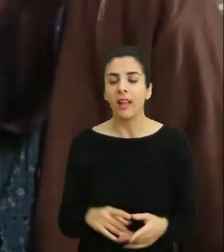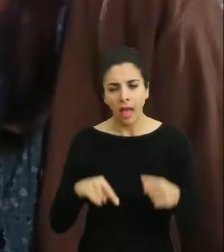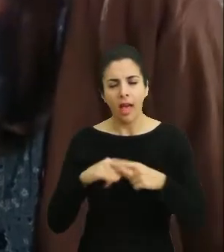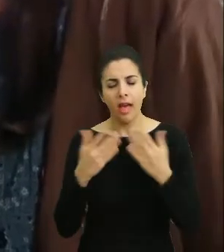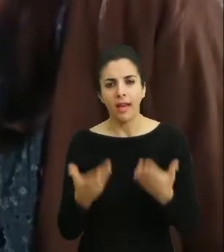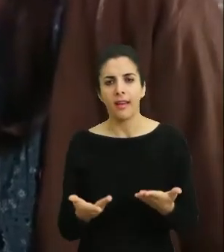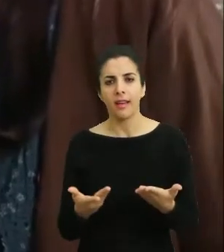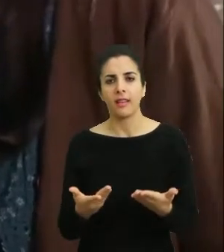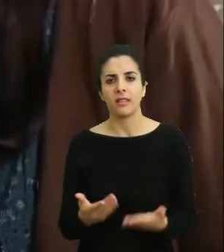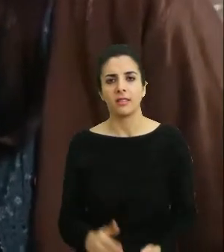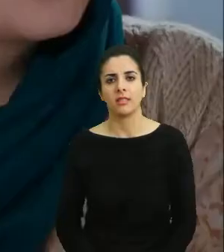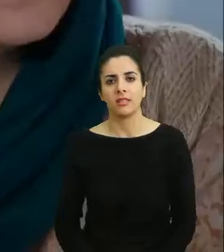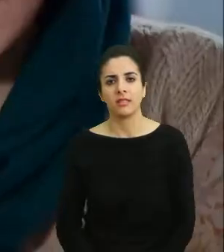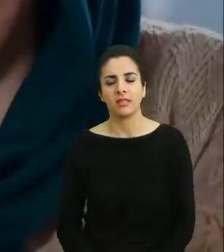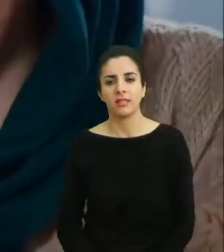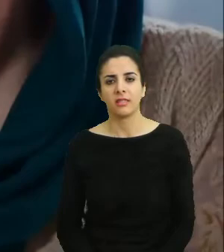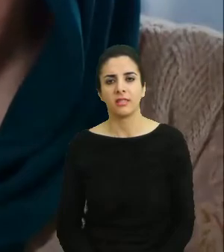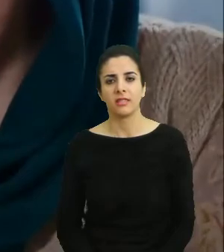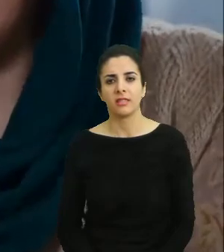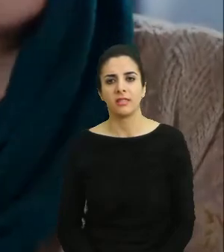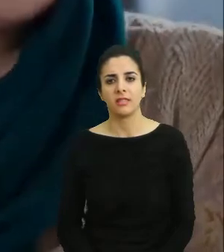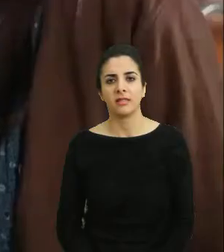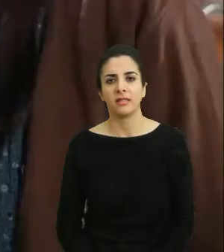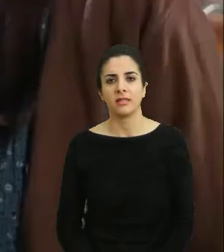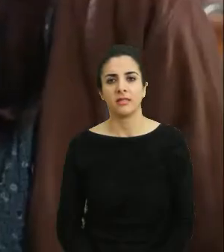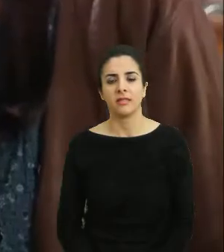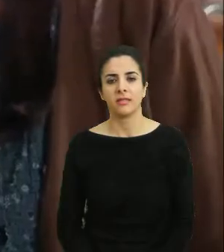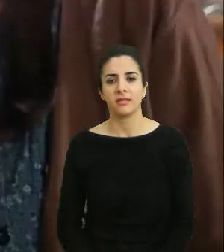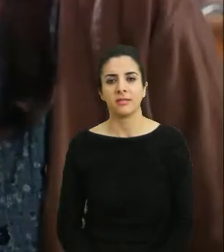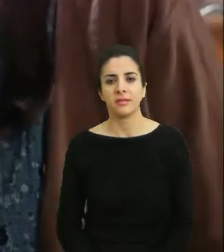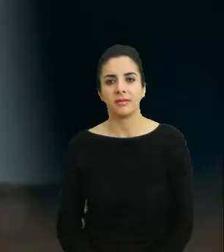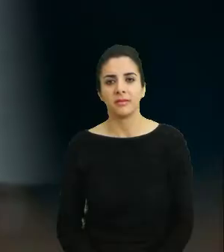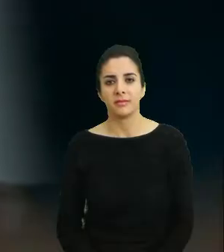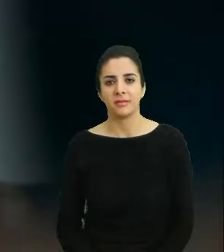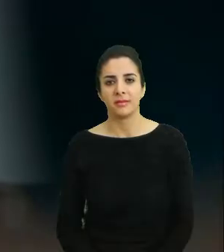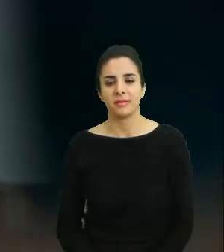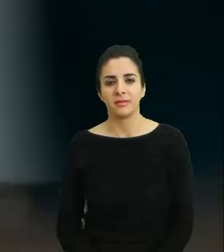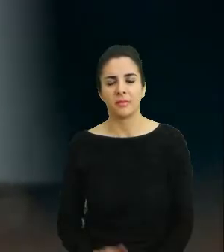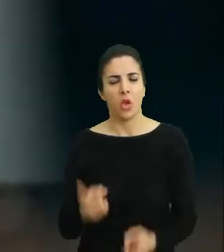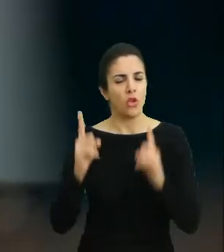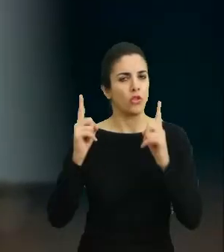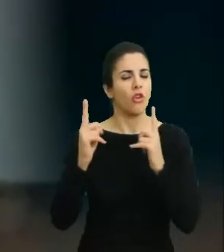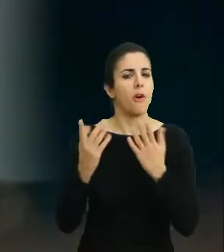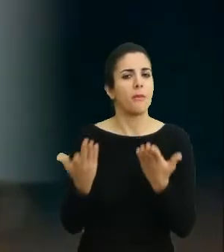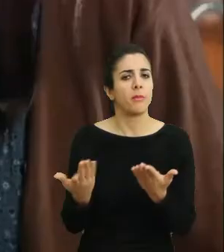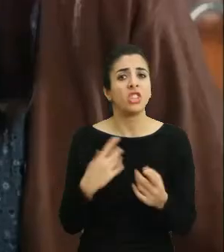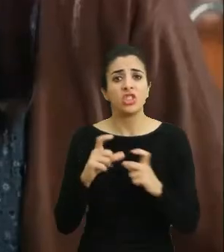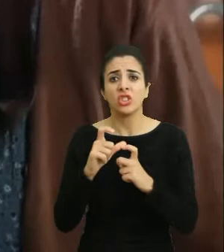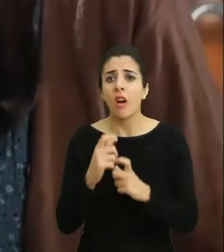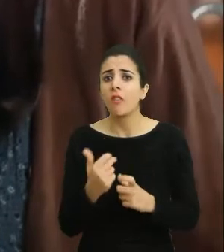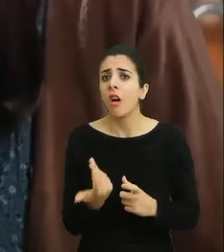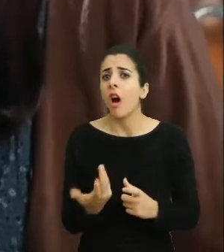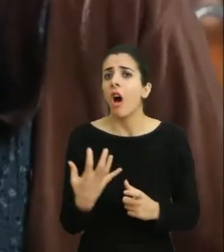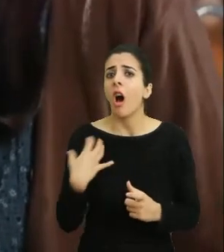He. Lam elif. Ye. Tövbe tövbe. Şerife anamın bebeyken